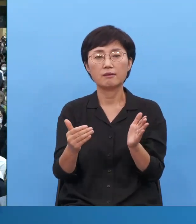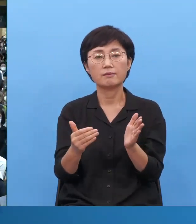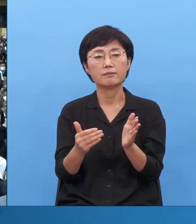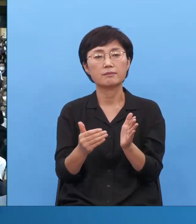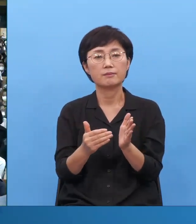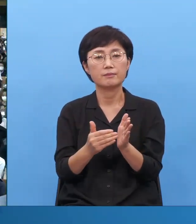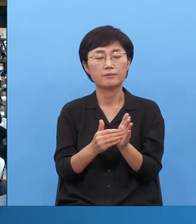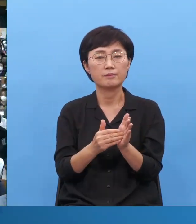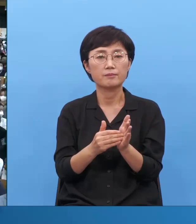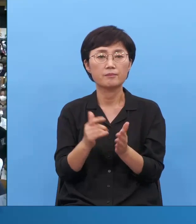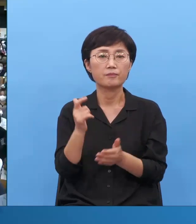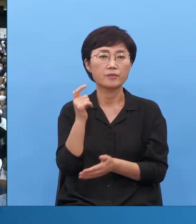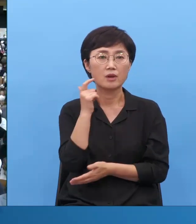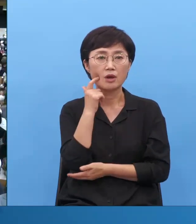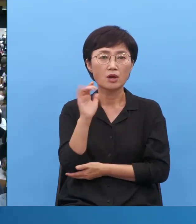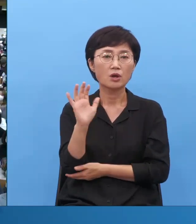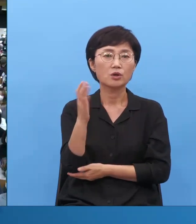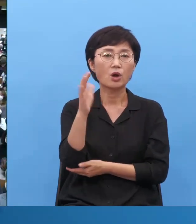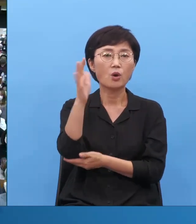비추었네